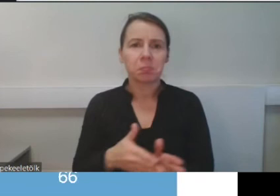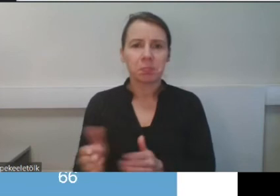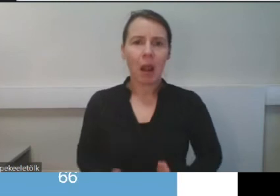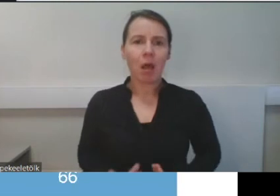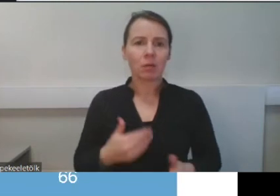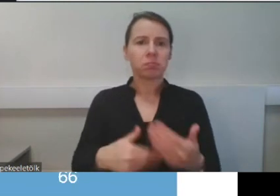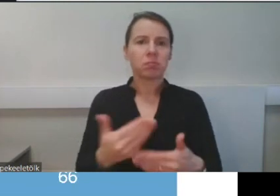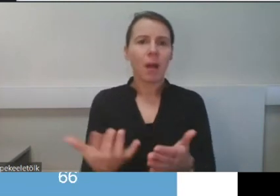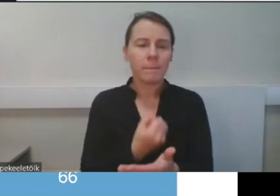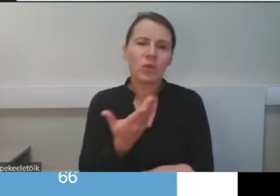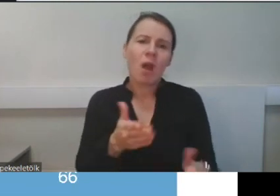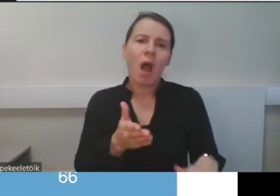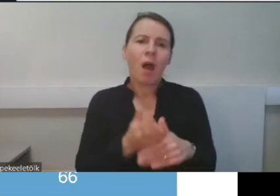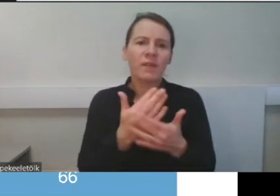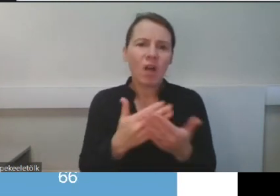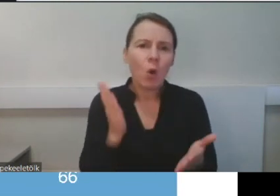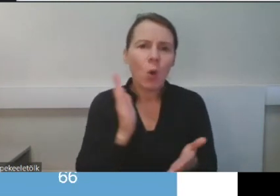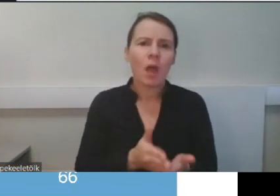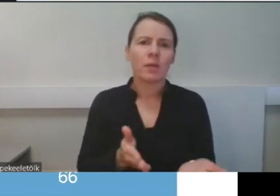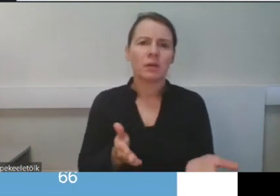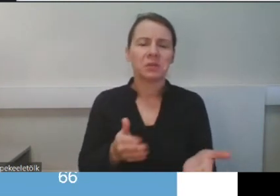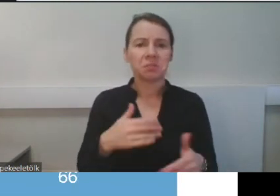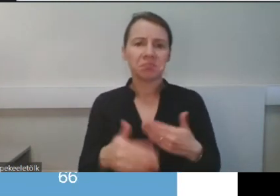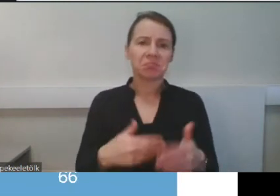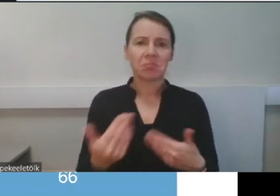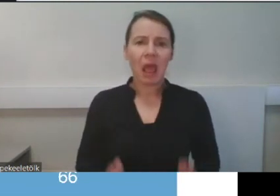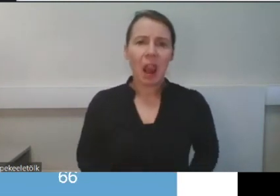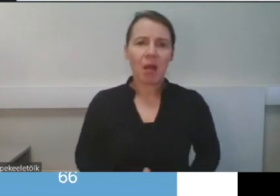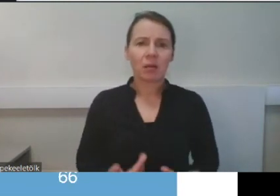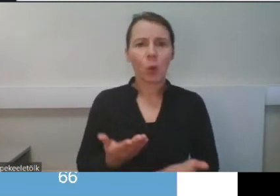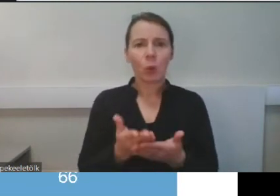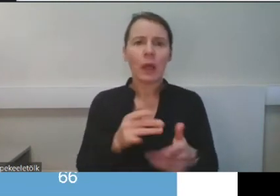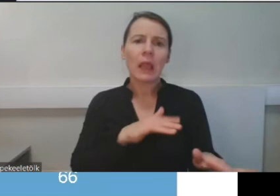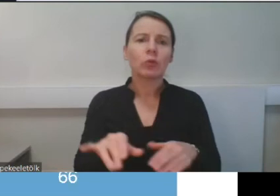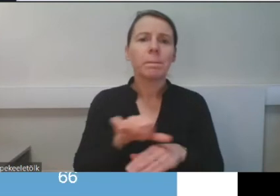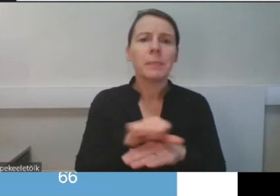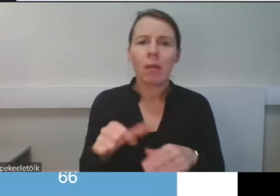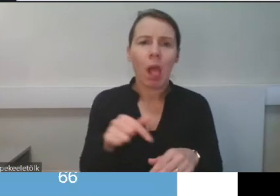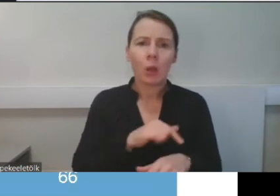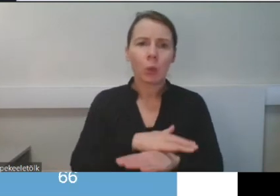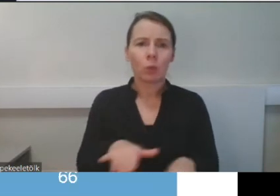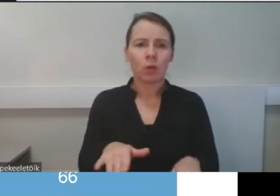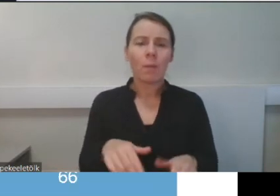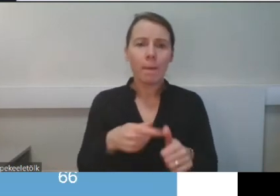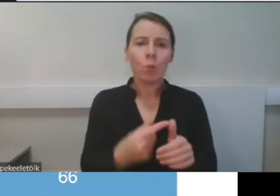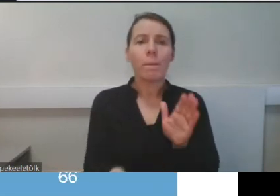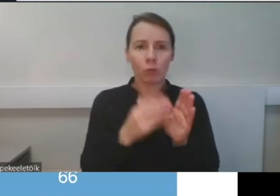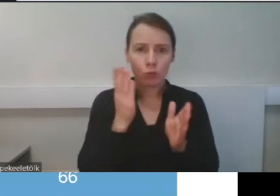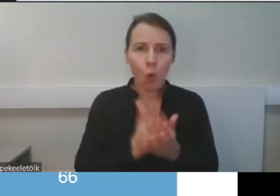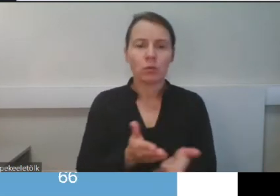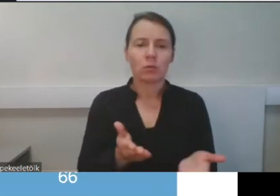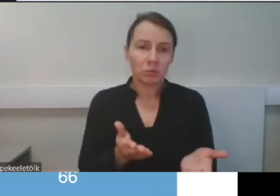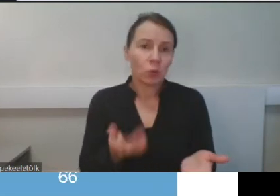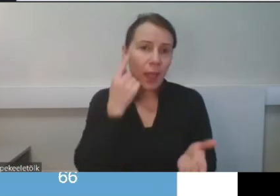punast veerku nagu parempoolsel joonisel, siis on 4%. Ehk